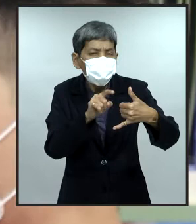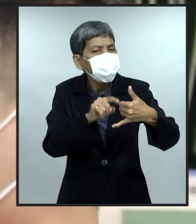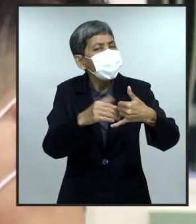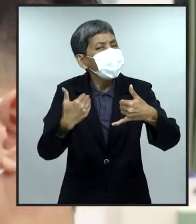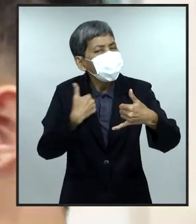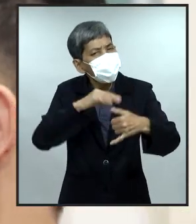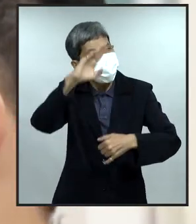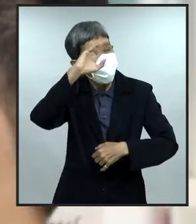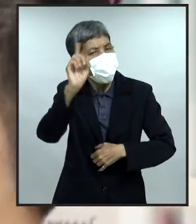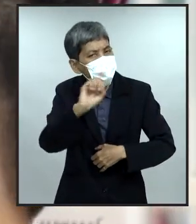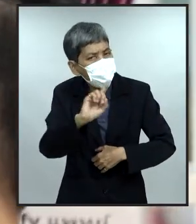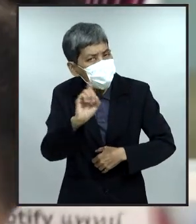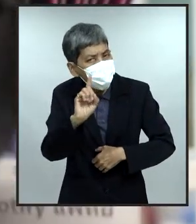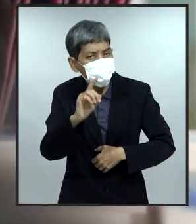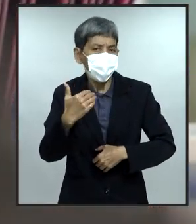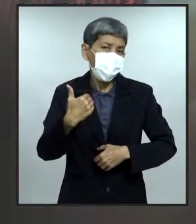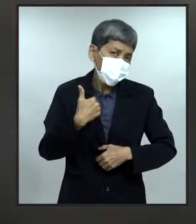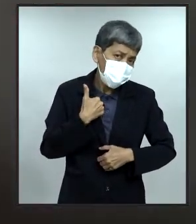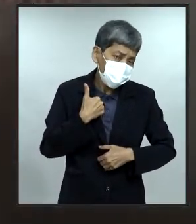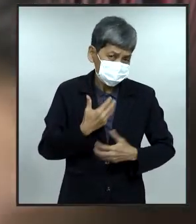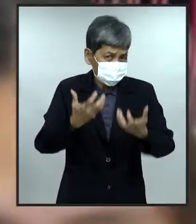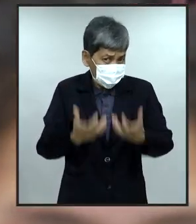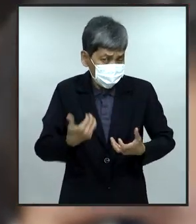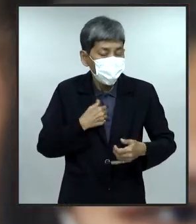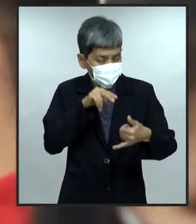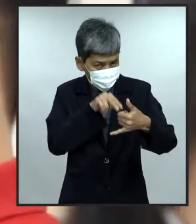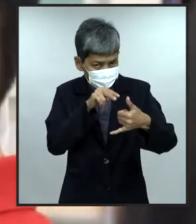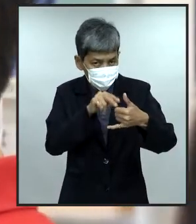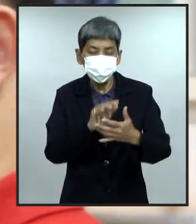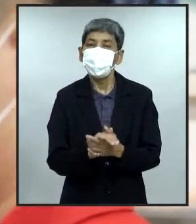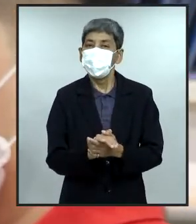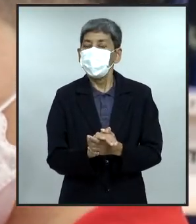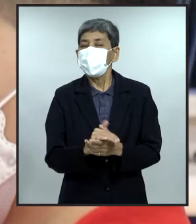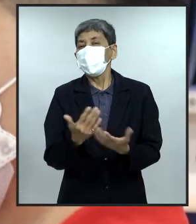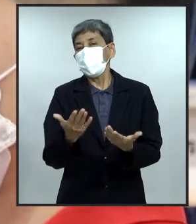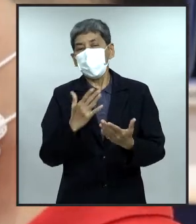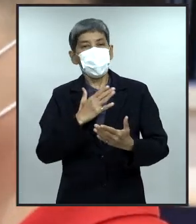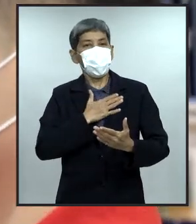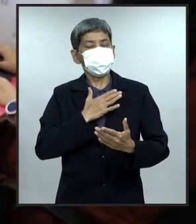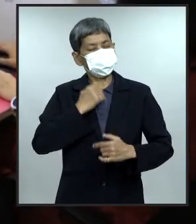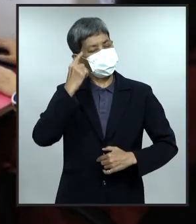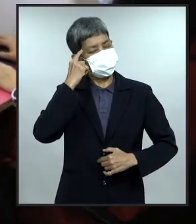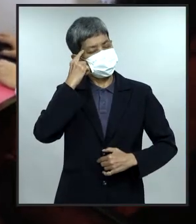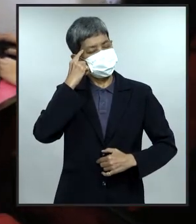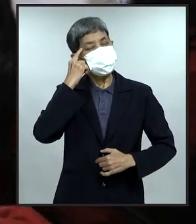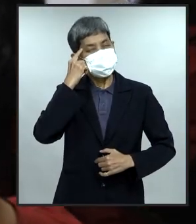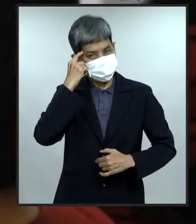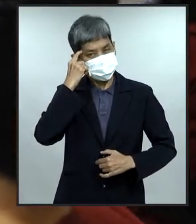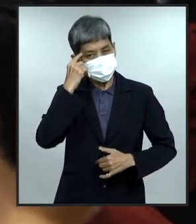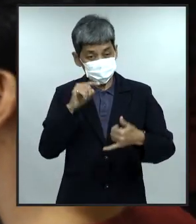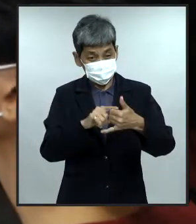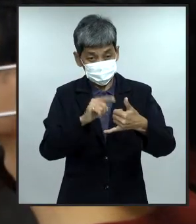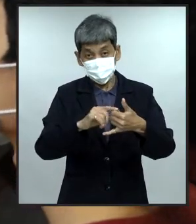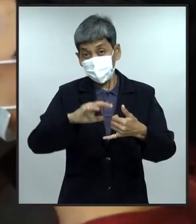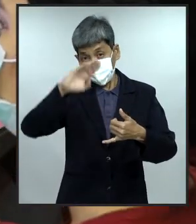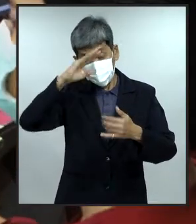มีโรคประจำตัวอะไรมีความเสี่ยงที่จะเป็นโรครุนแรงหรือเปล่านะคะก็ปกติเนี่ยเราก็ตั้งใจว่าส่วนใหญ่คนไข้ที่